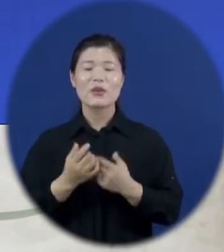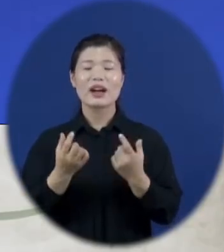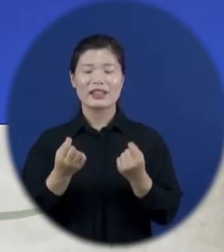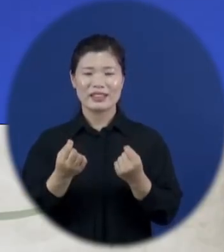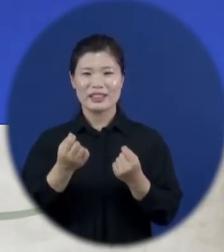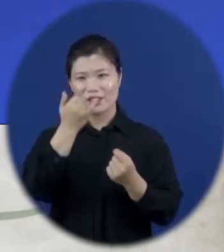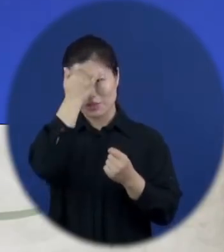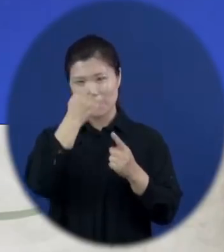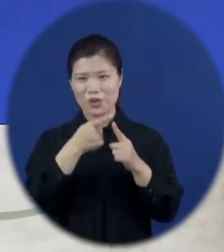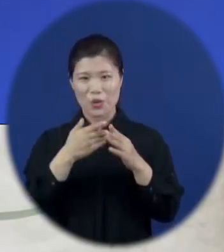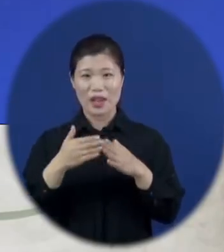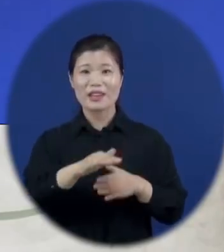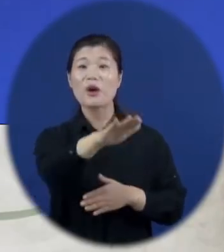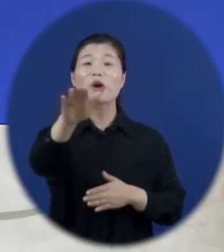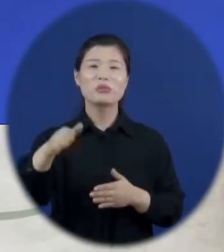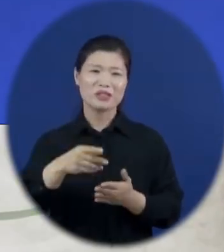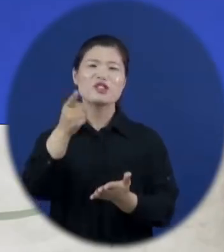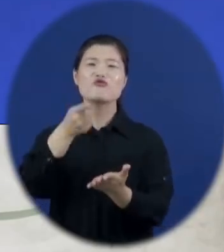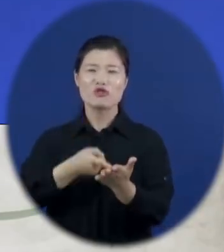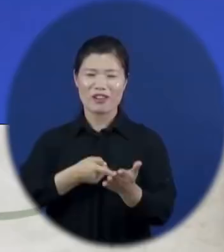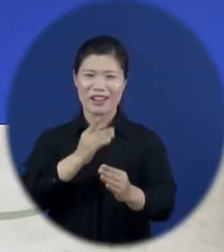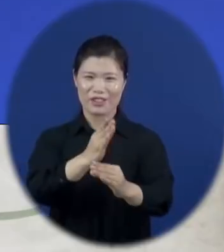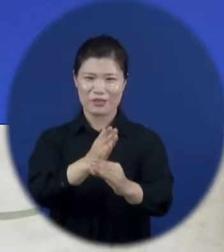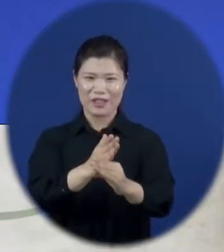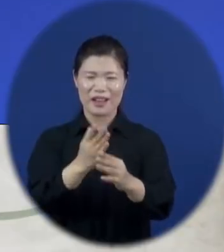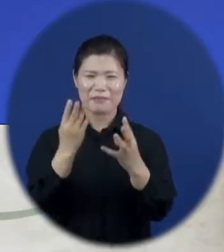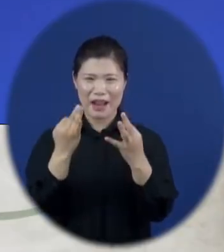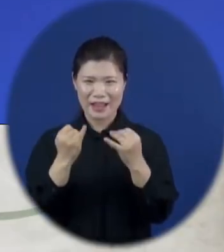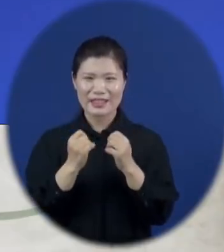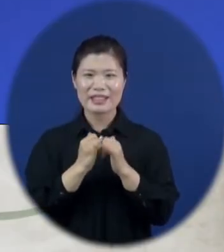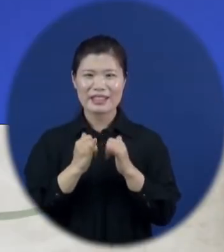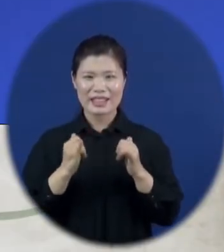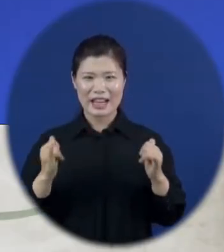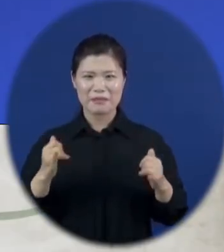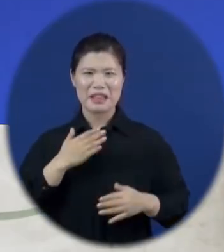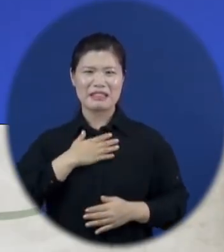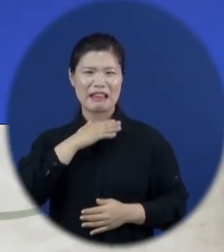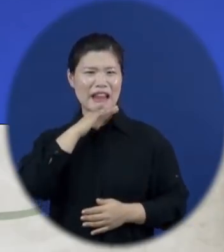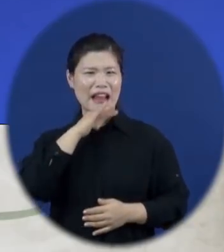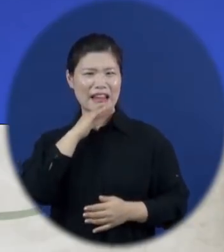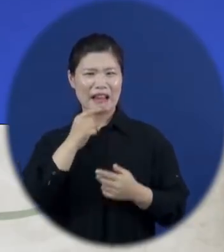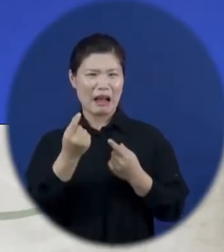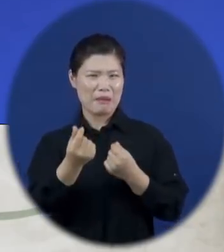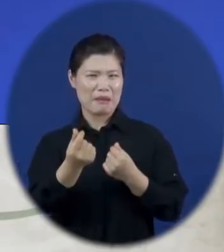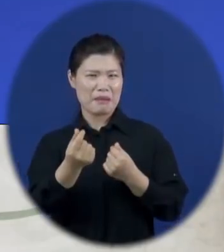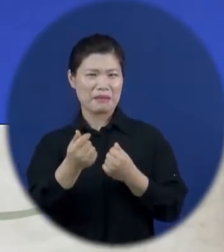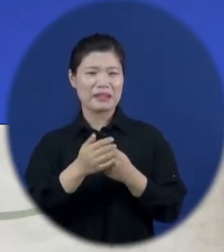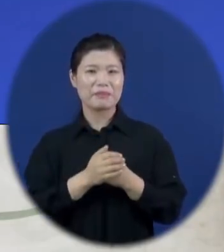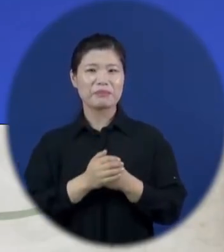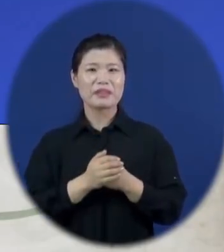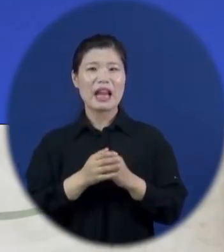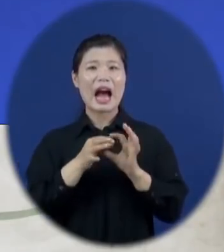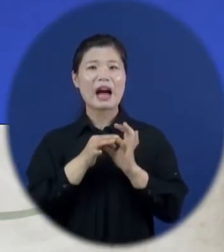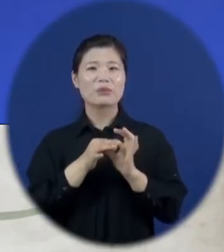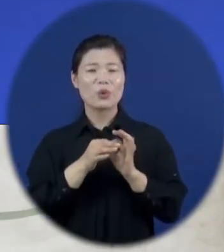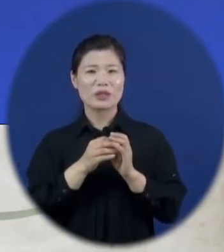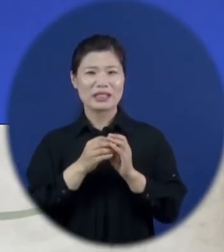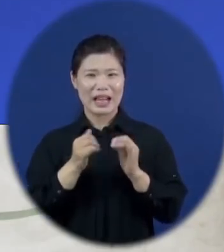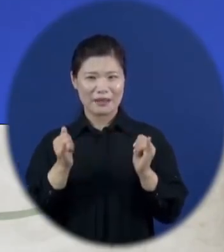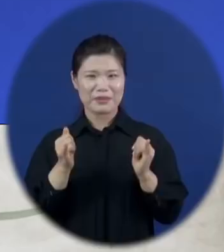그런 교회에 여러분들 출석하고 계십니다. 아직도 이 땅에 수많은 제 세대의 합동측